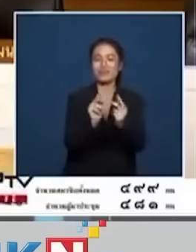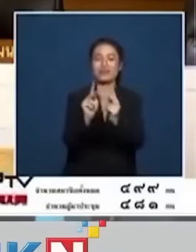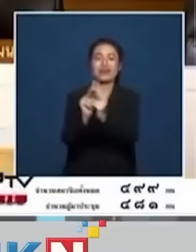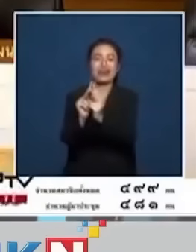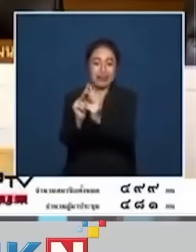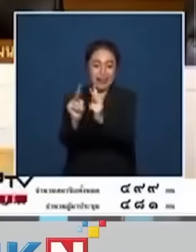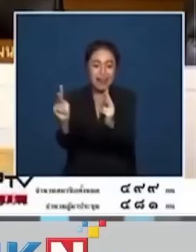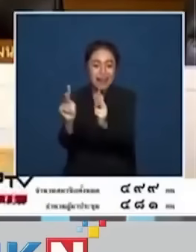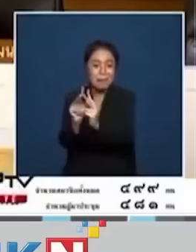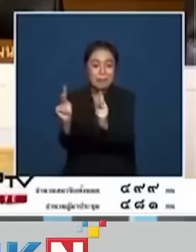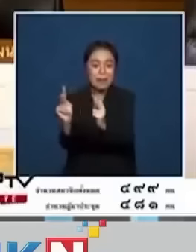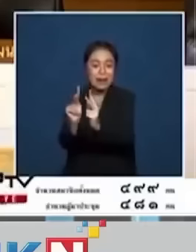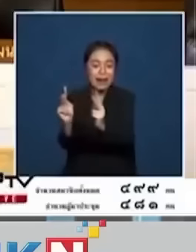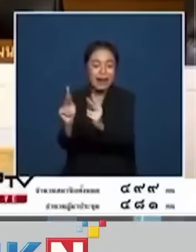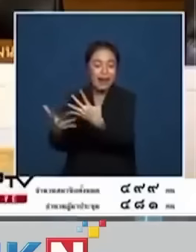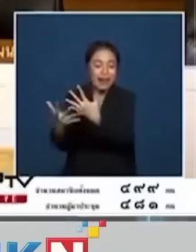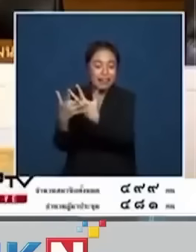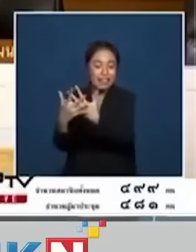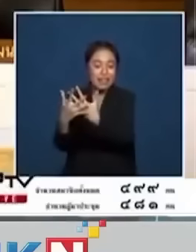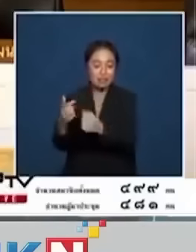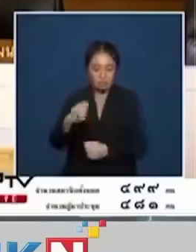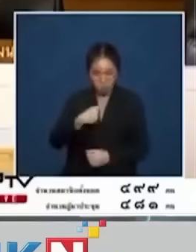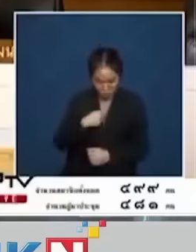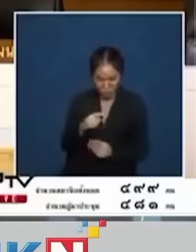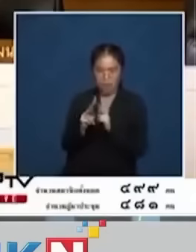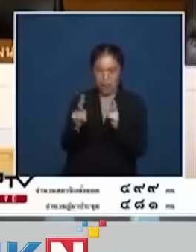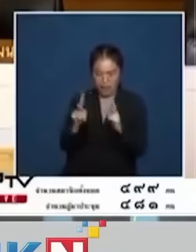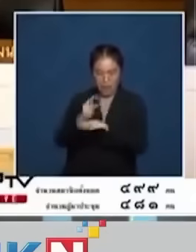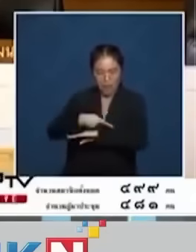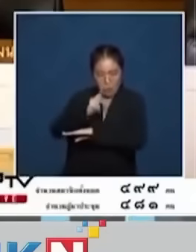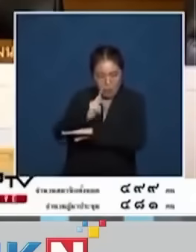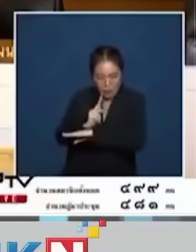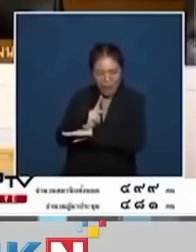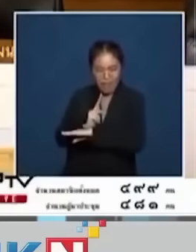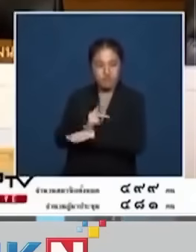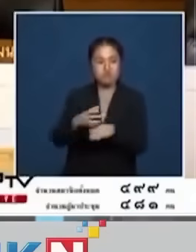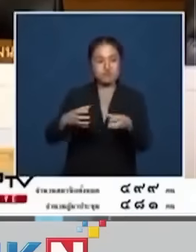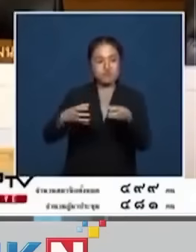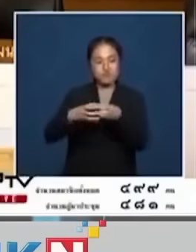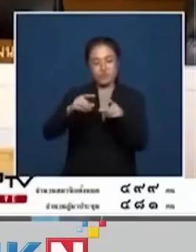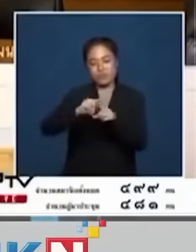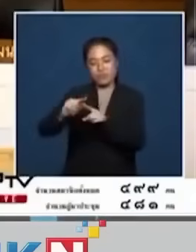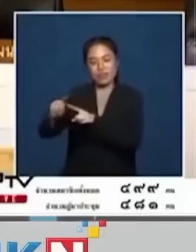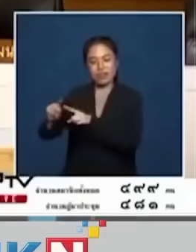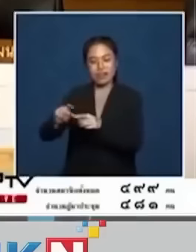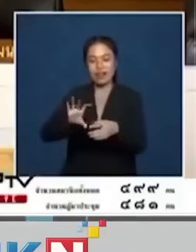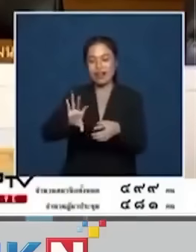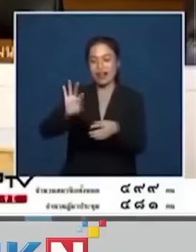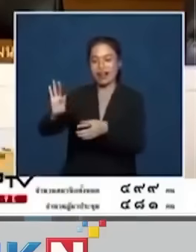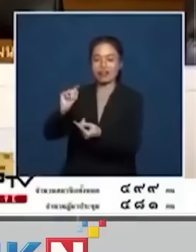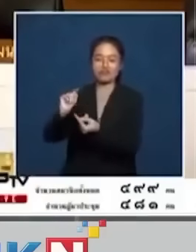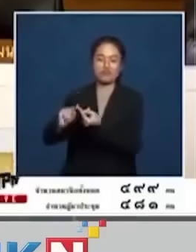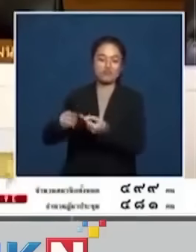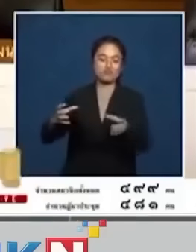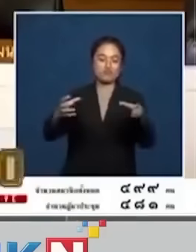ากฎกระทรวงออกมาปี63แต่ระเบียบราชทัณฑ์ที่จะให้ไปคุมขังนอกเรือนจำเนี่ยที่เขาตั้งคำถามว่าคุณ